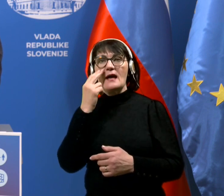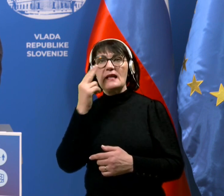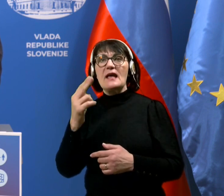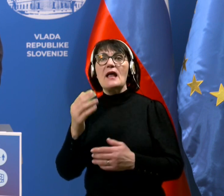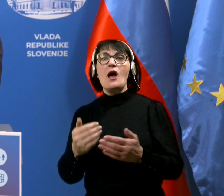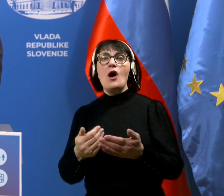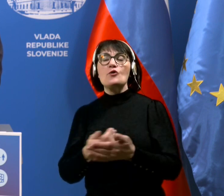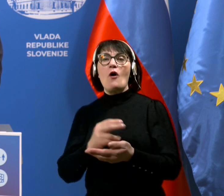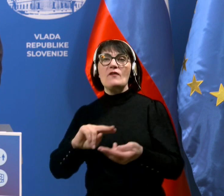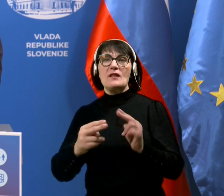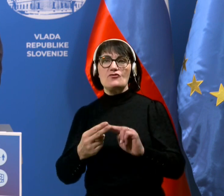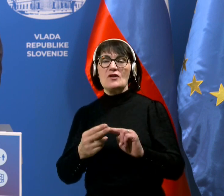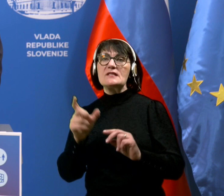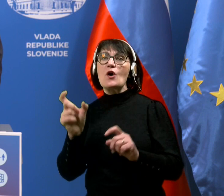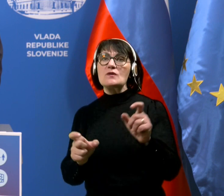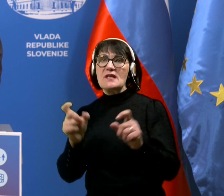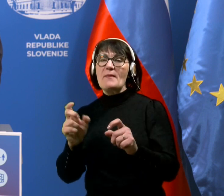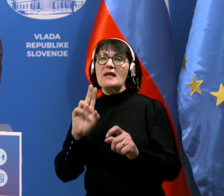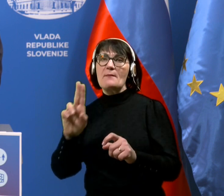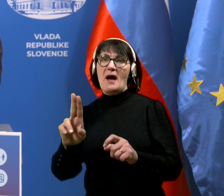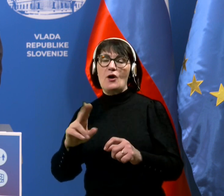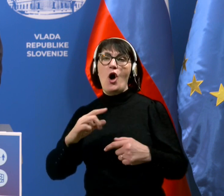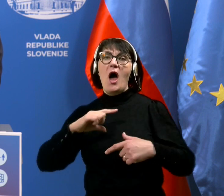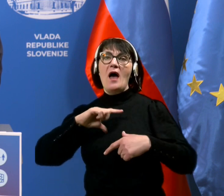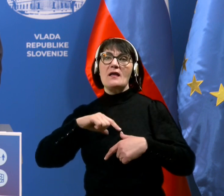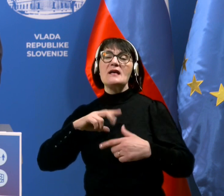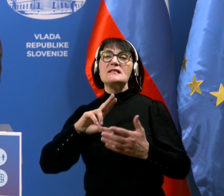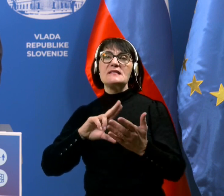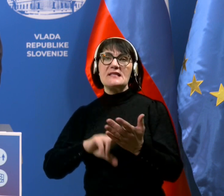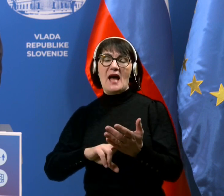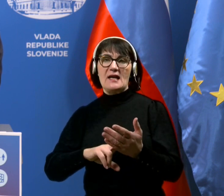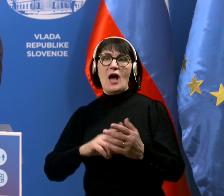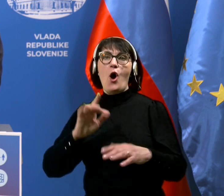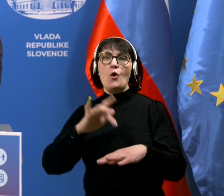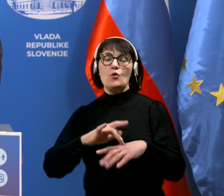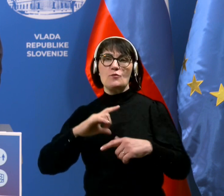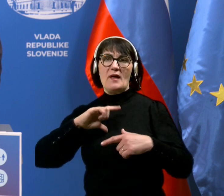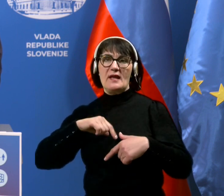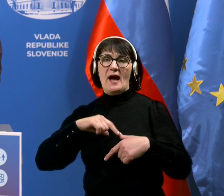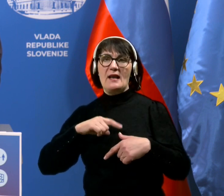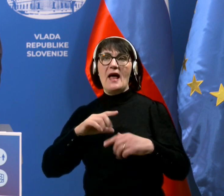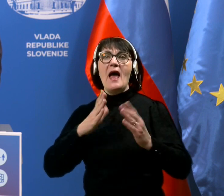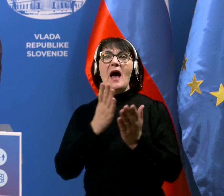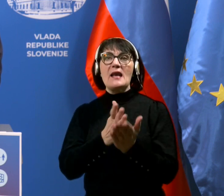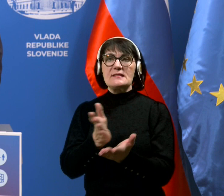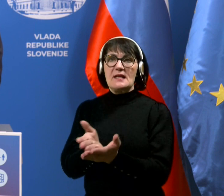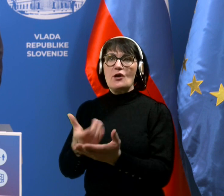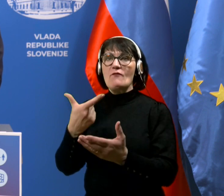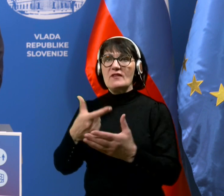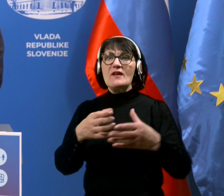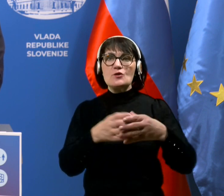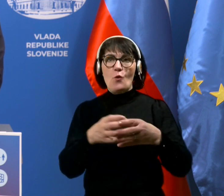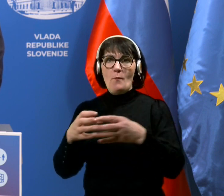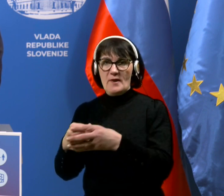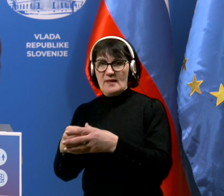osebe, ki imajo respiratorne znake okužbe razdelijo v 2 skupini. V